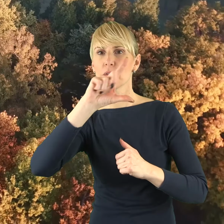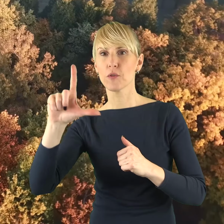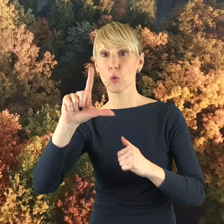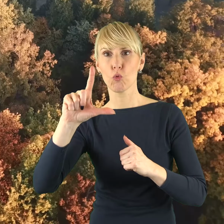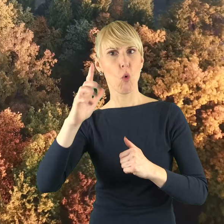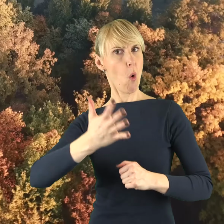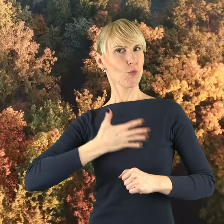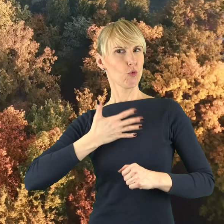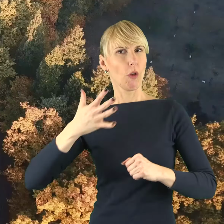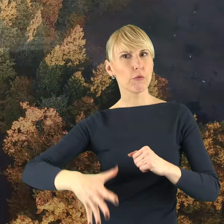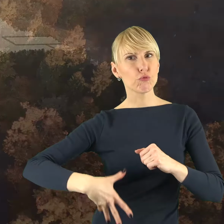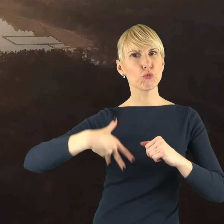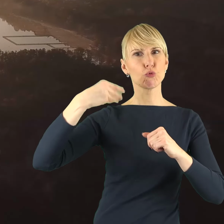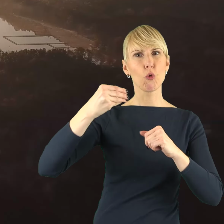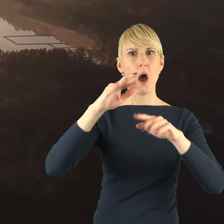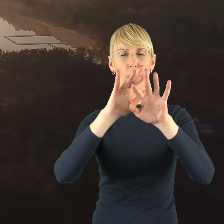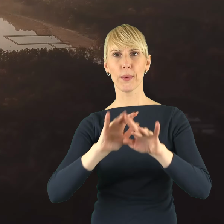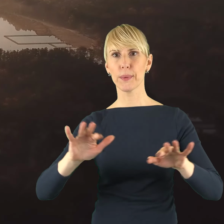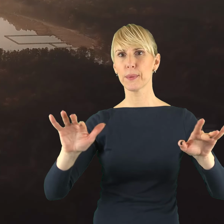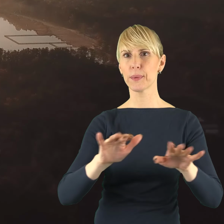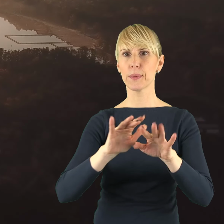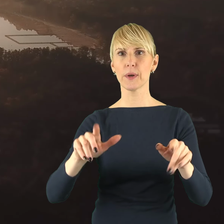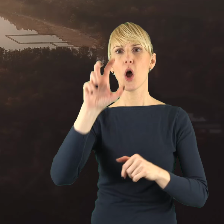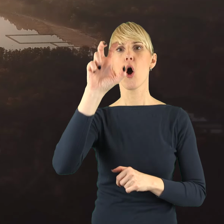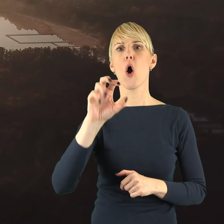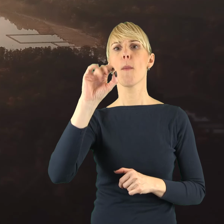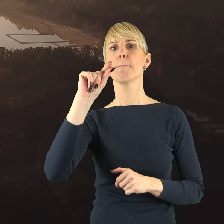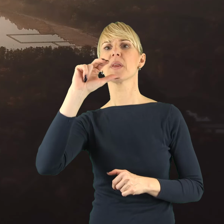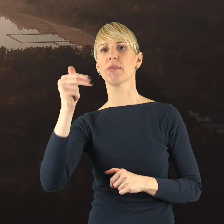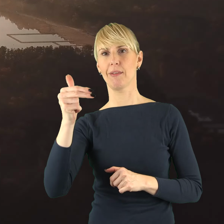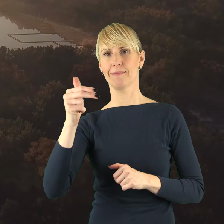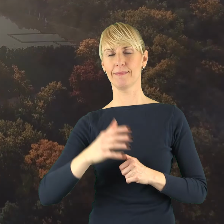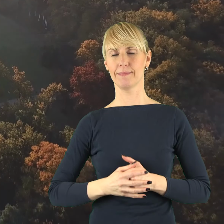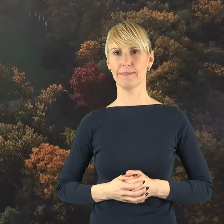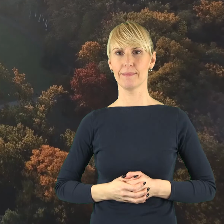naszego najwybitniejszego kompozytora, Fryderyka Chopina.